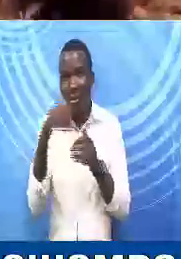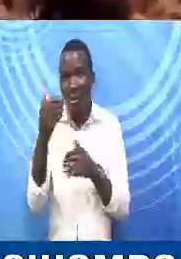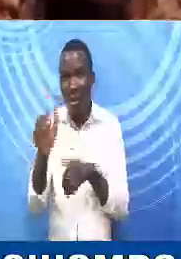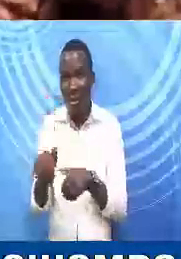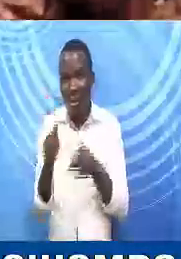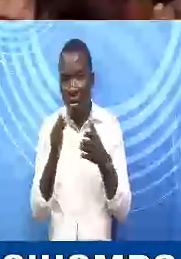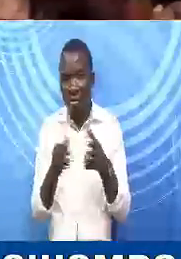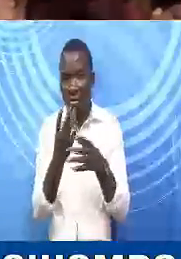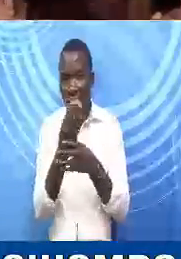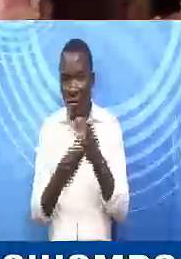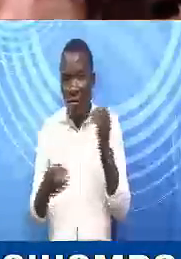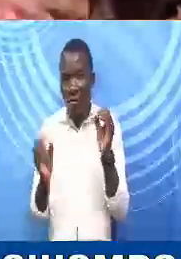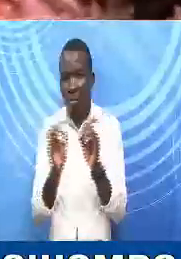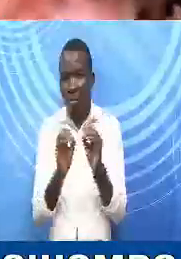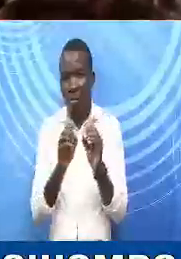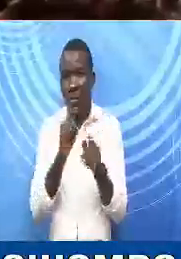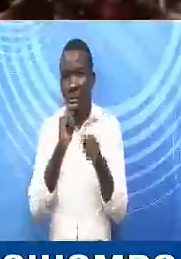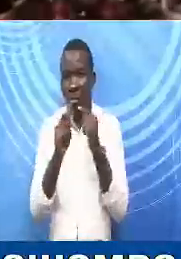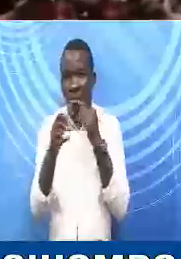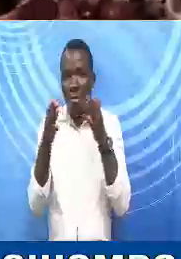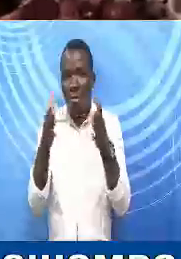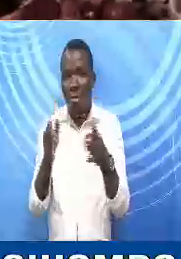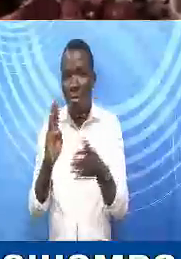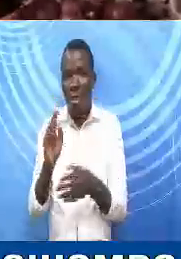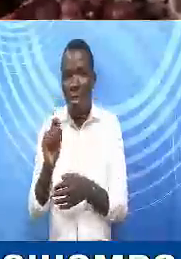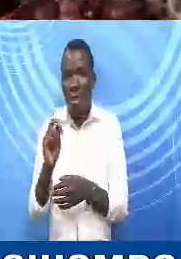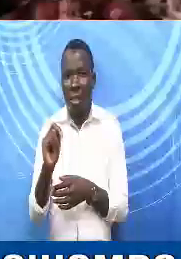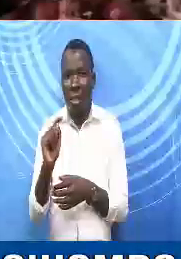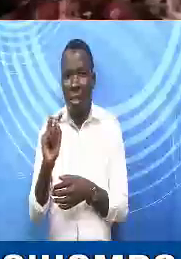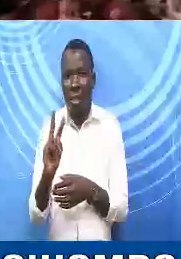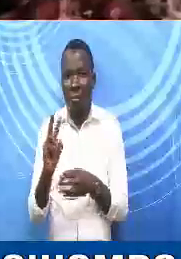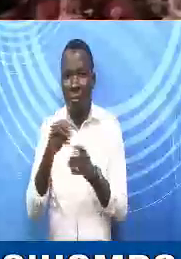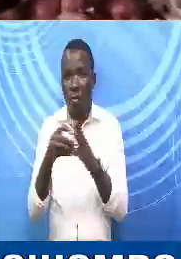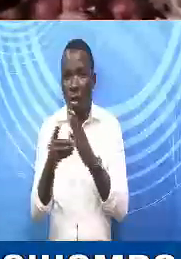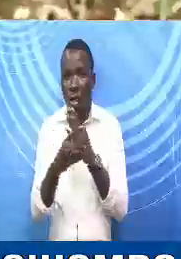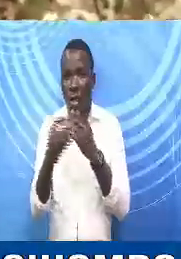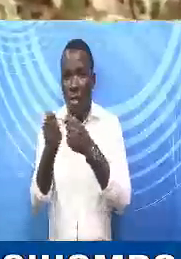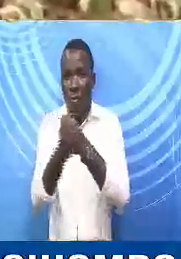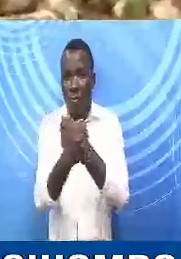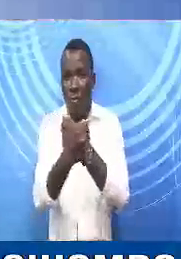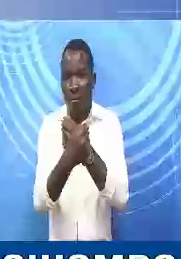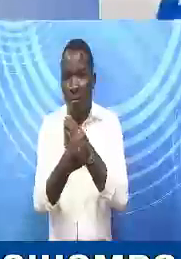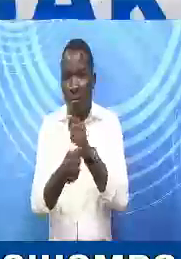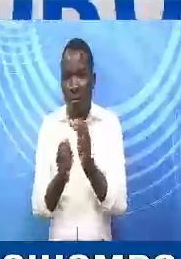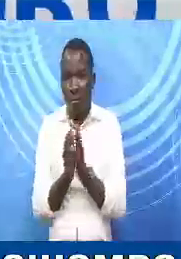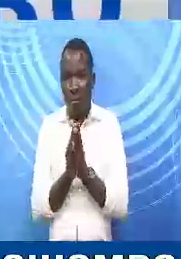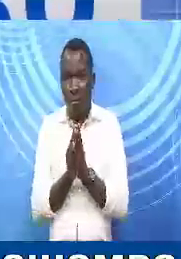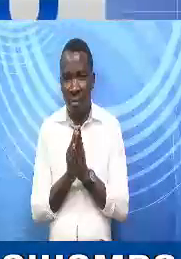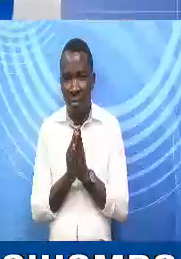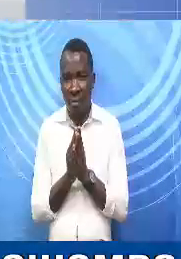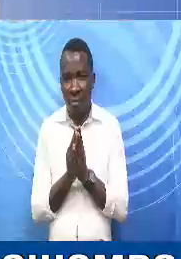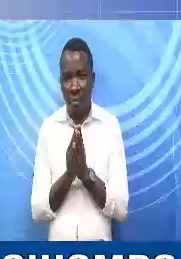Gaston Nirembere, BTN TV mu karere ka Rubavu.